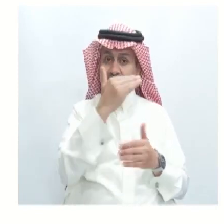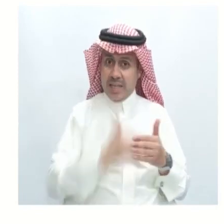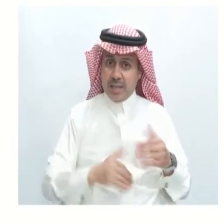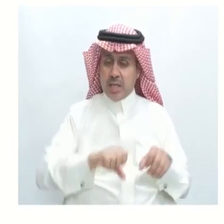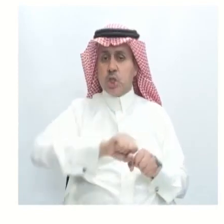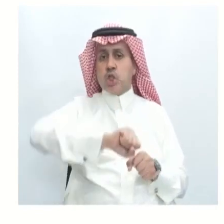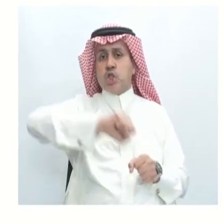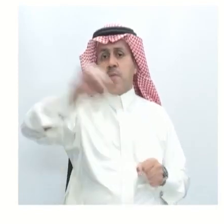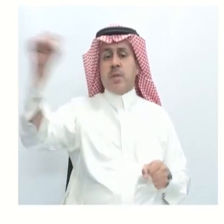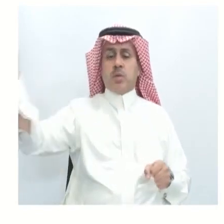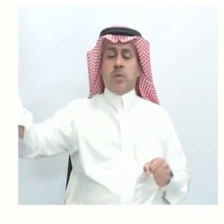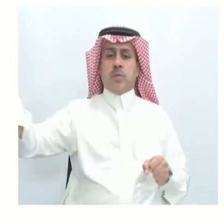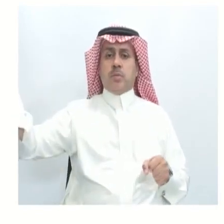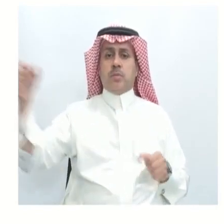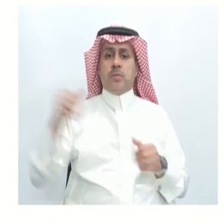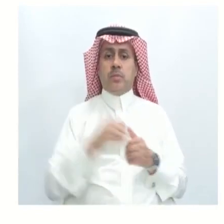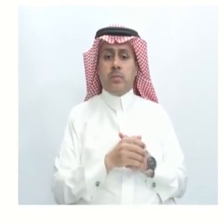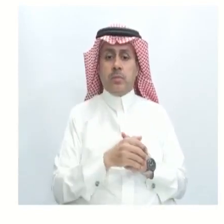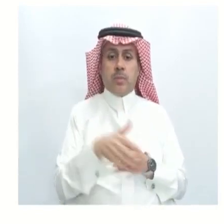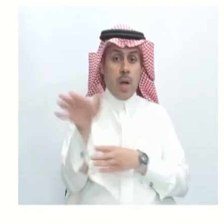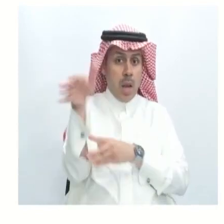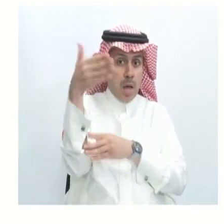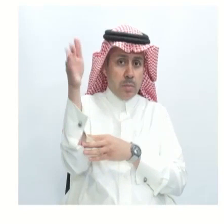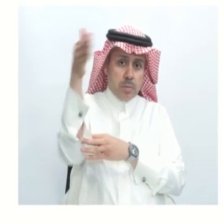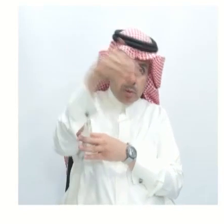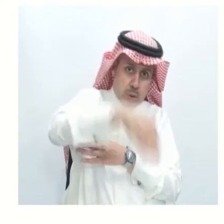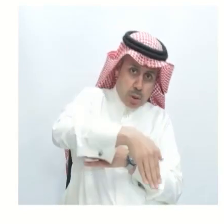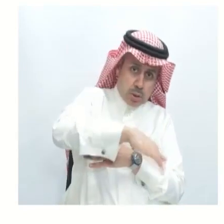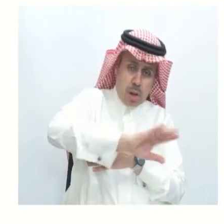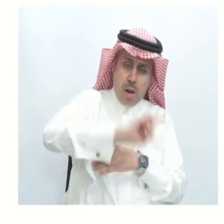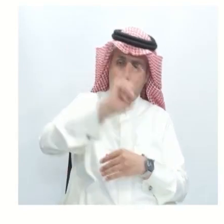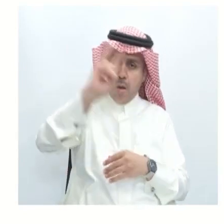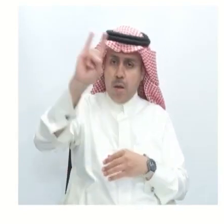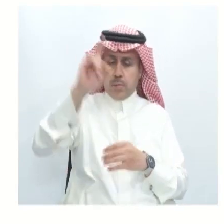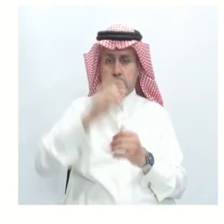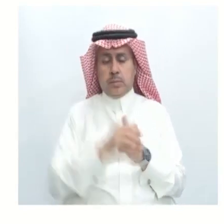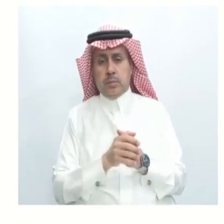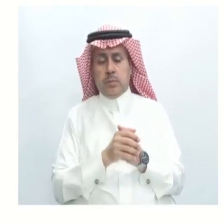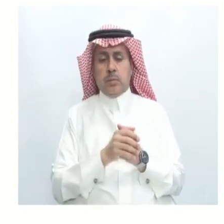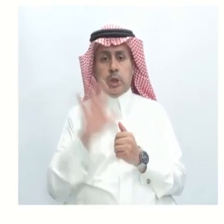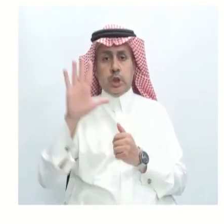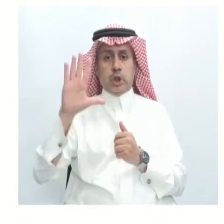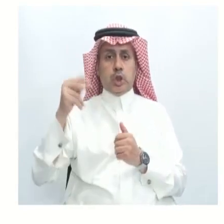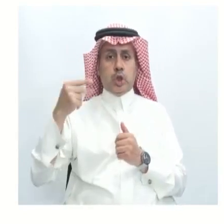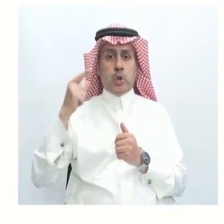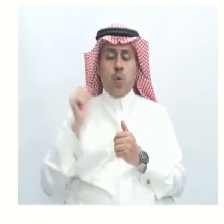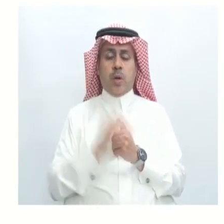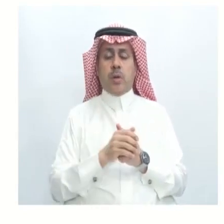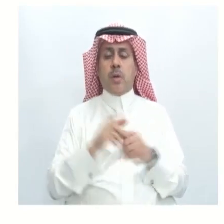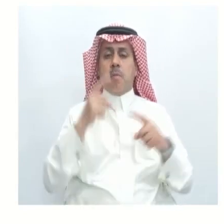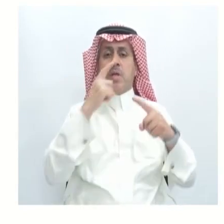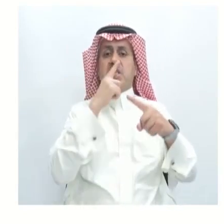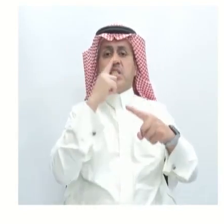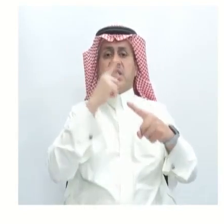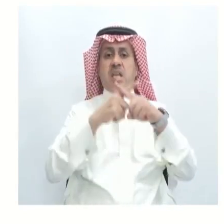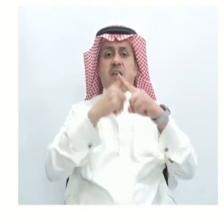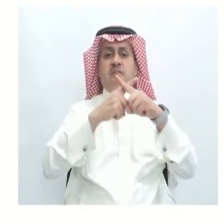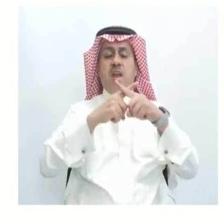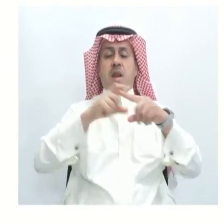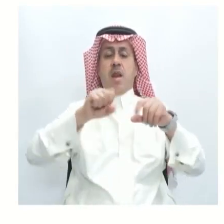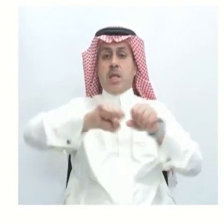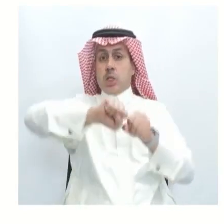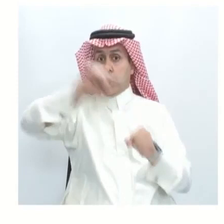سيف مسلول ولا ينكس هذا العلم ابدا شعار المملكه العربيه السعوديه هو سيفاني